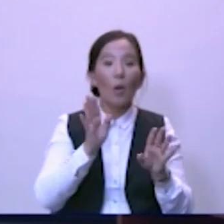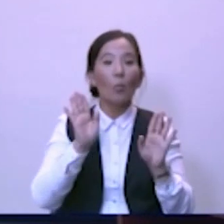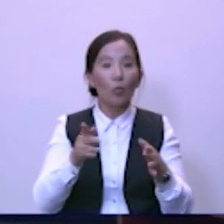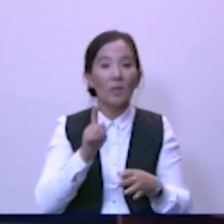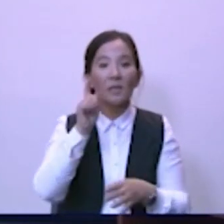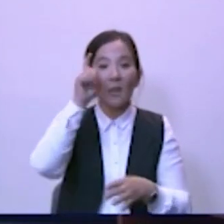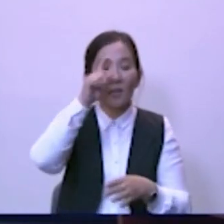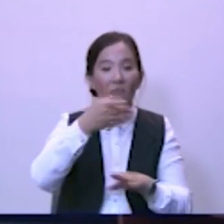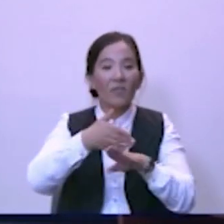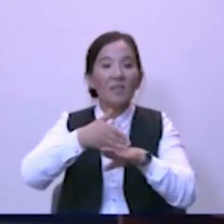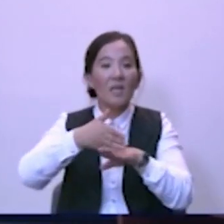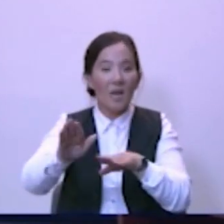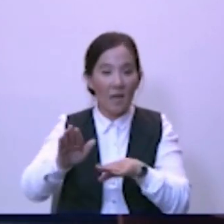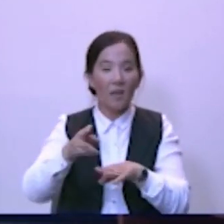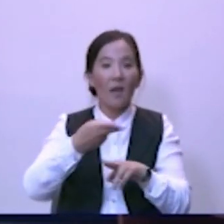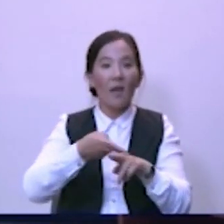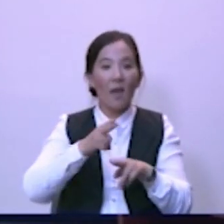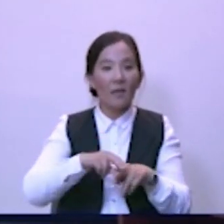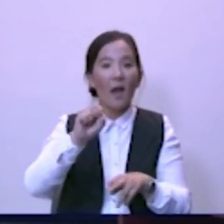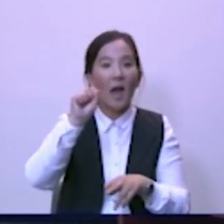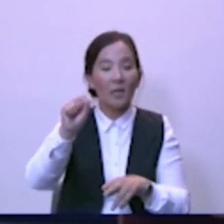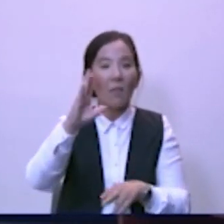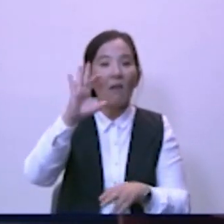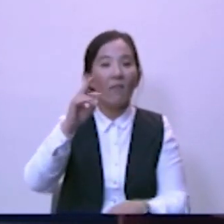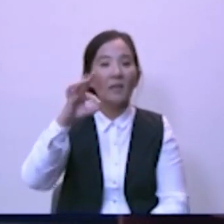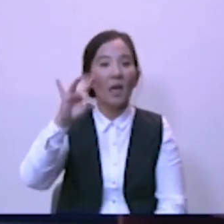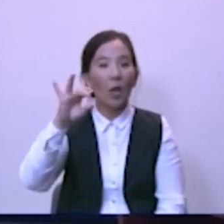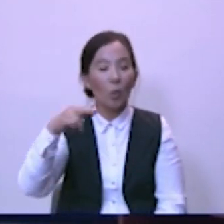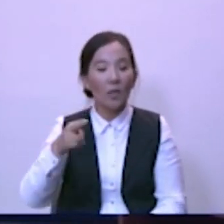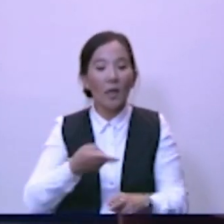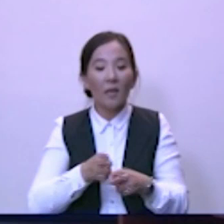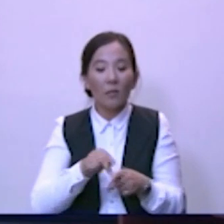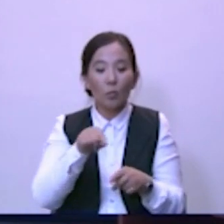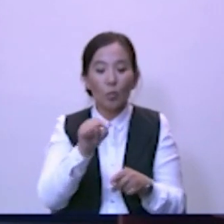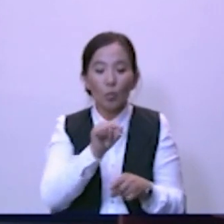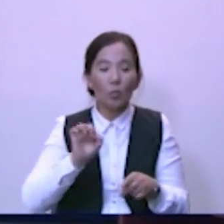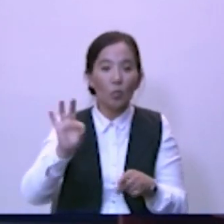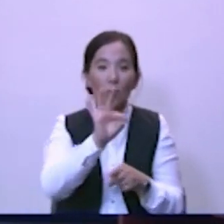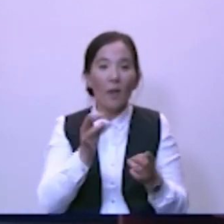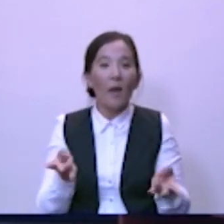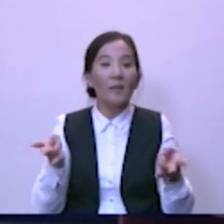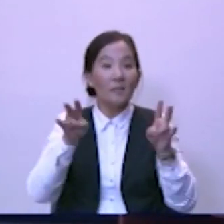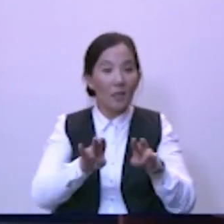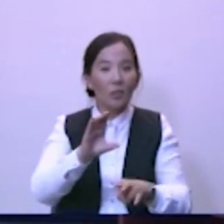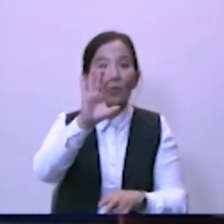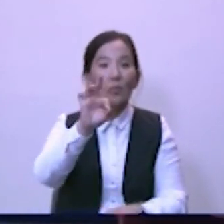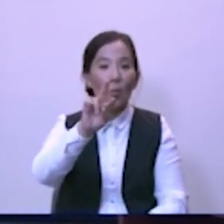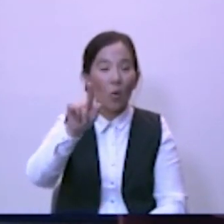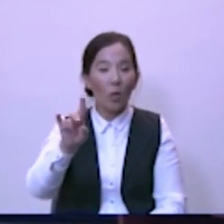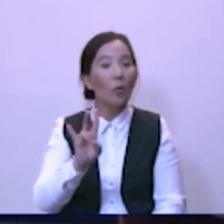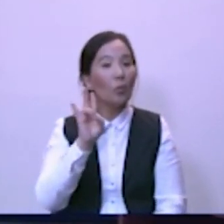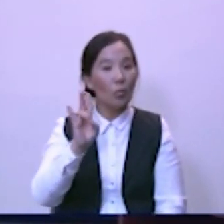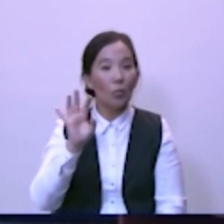водород то есть металл вытесняет атом водорода и образуют кислотным остатком кисло соль но